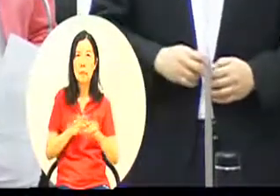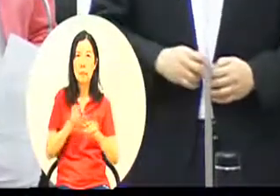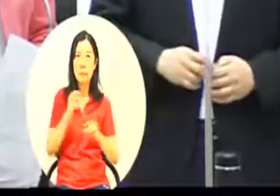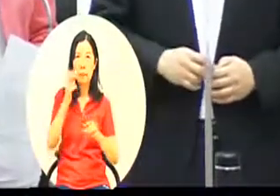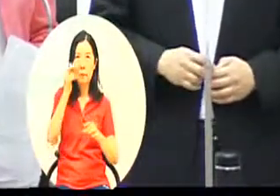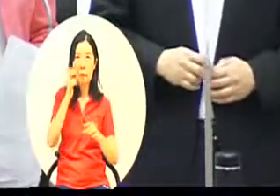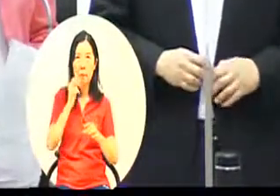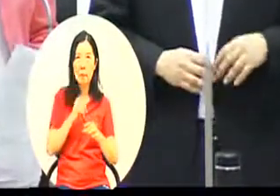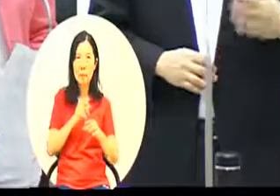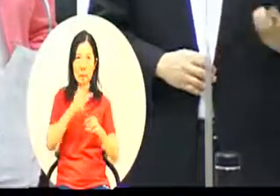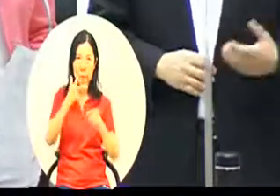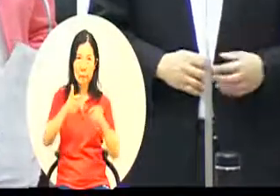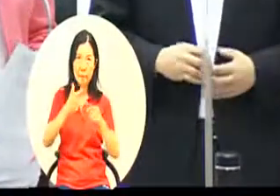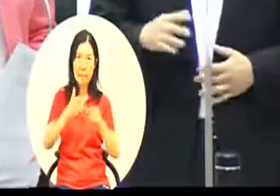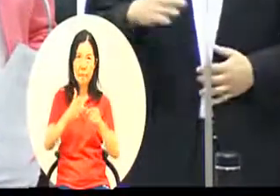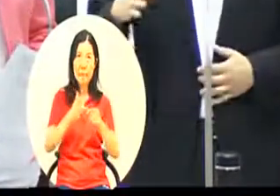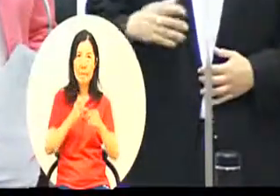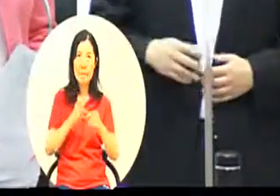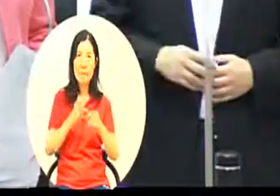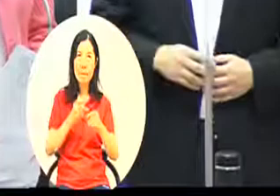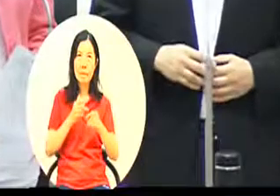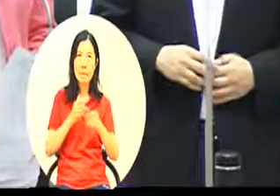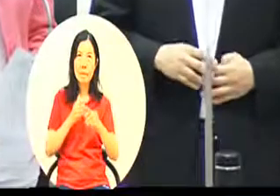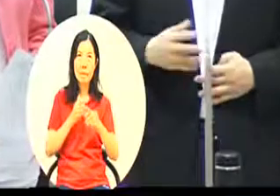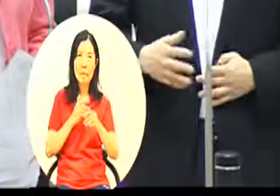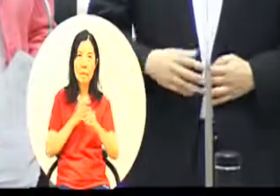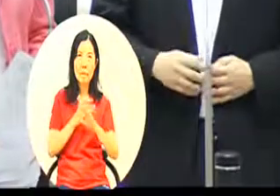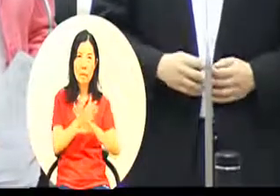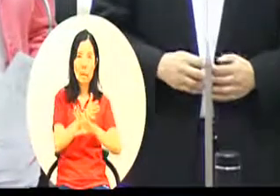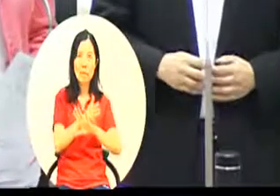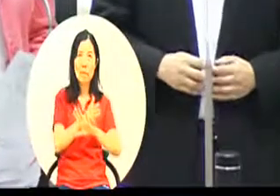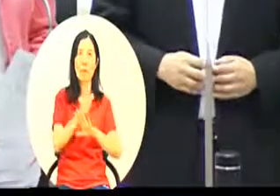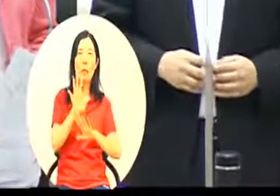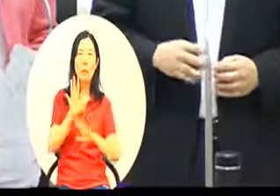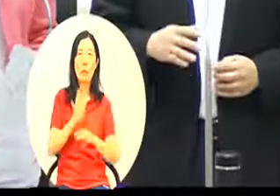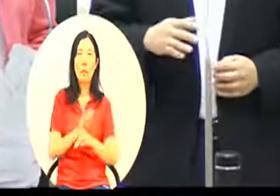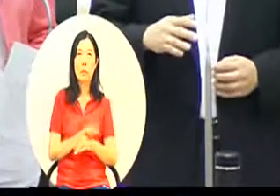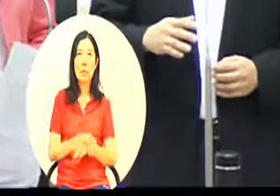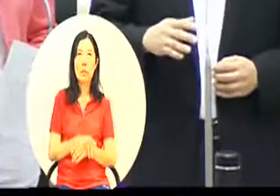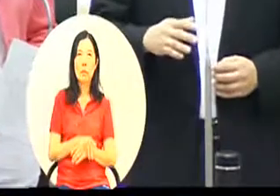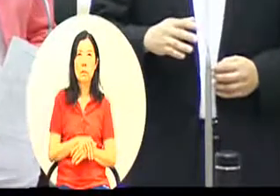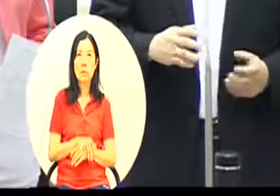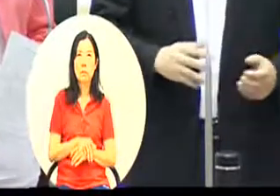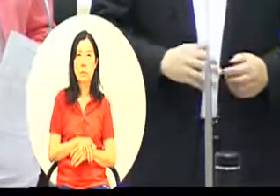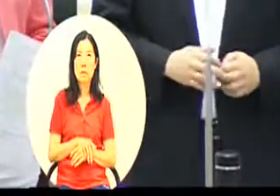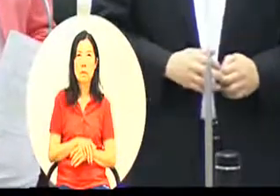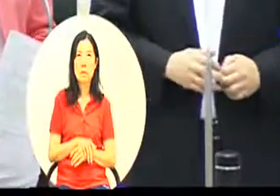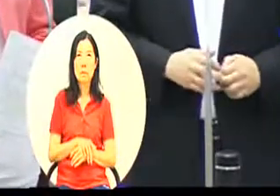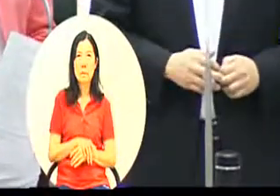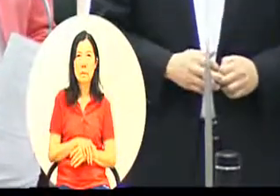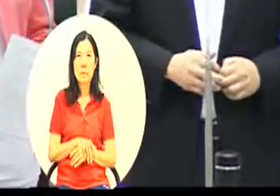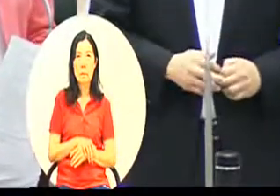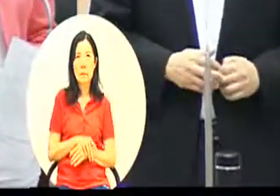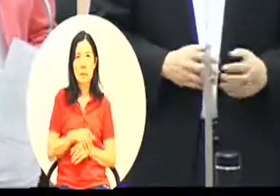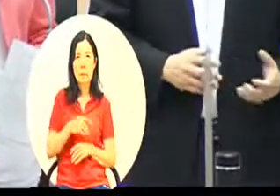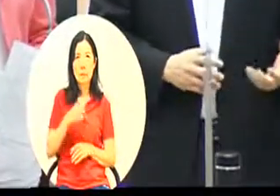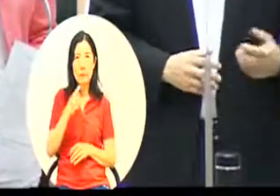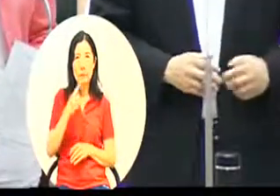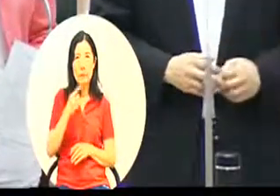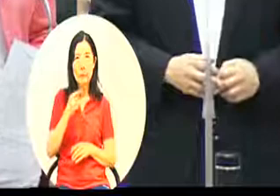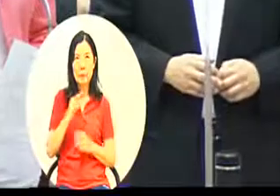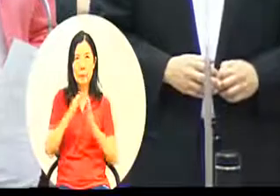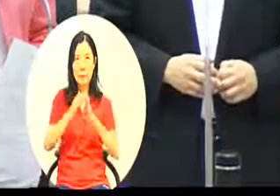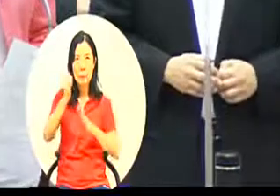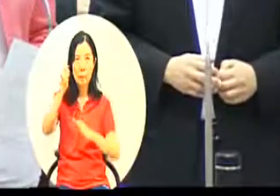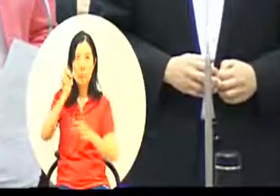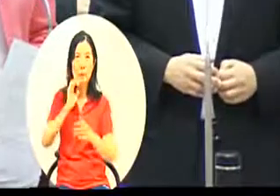是7年，好，所以预领的是超过这个使用年限。 嗯， 那我也一直在向市长反映，